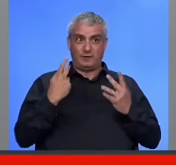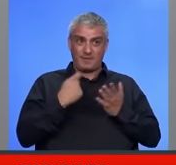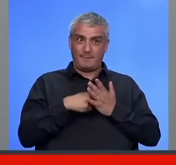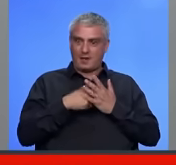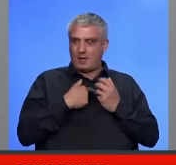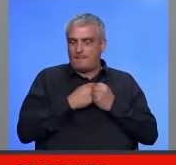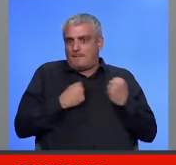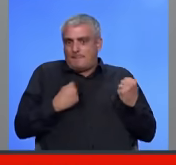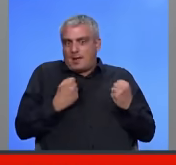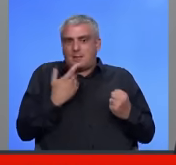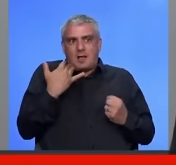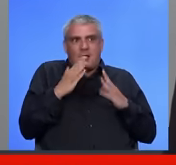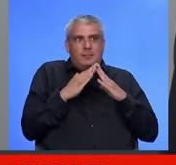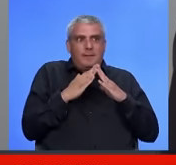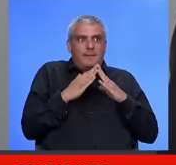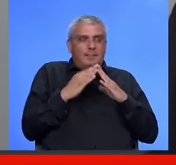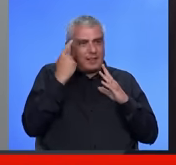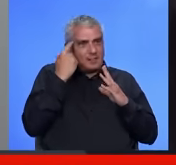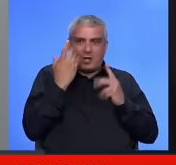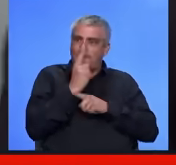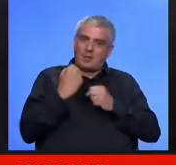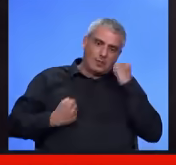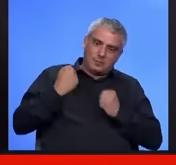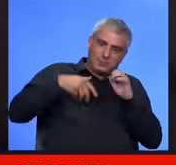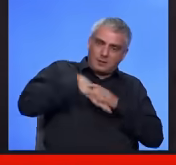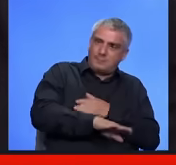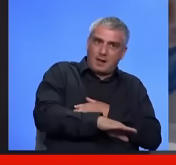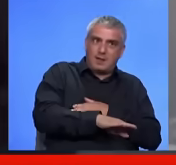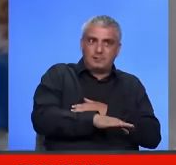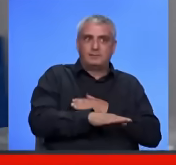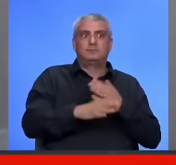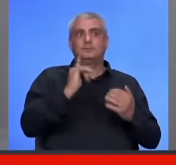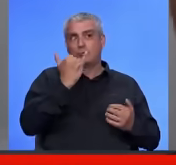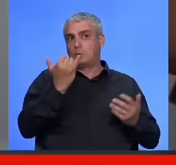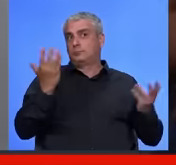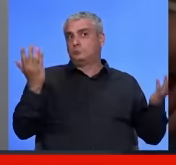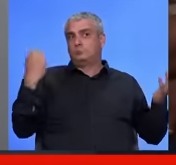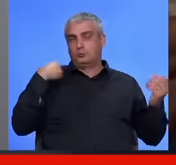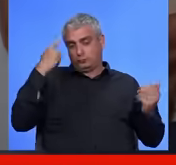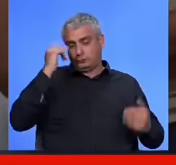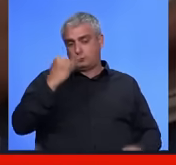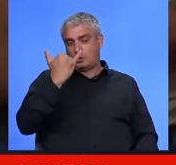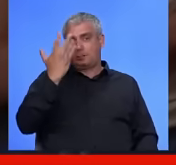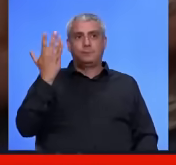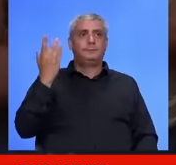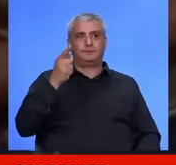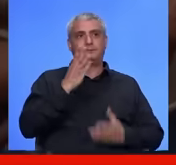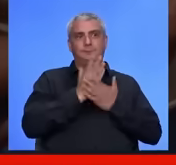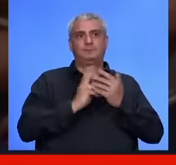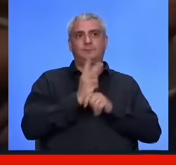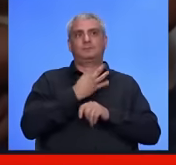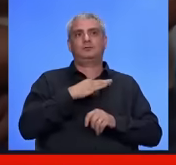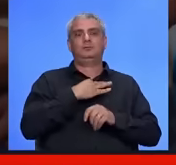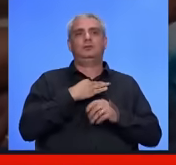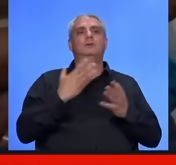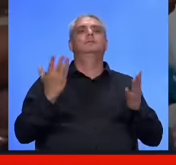את הסטרס הזה, להיות בבית ולדעת שכל כמה דקות רוצים למקלט? כן. אני חושבת שכן, זה חלק מהשגרה שלנו,